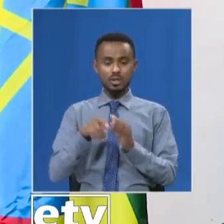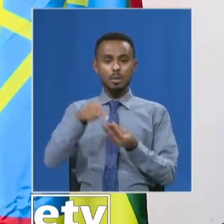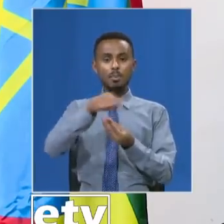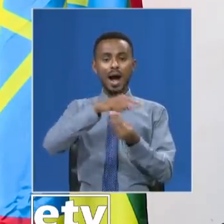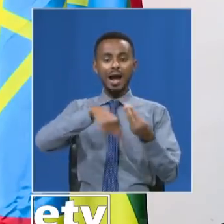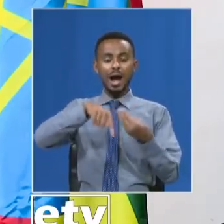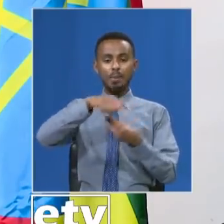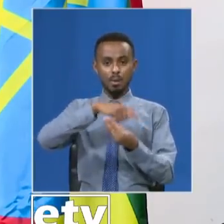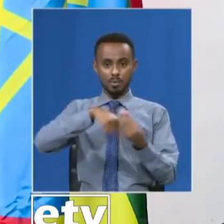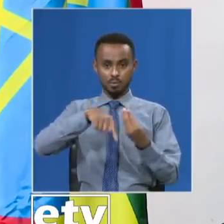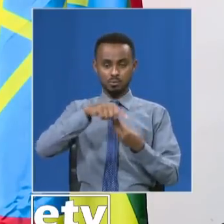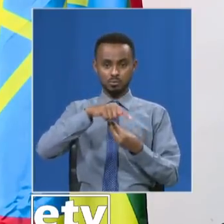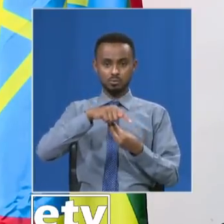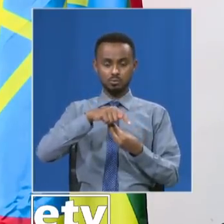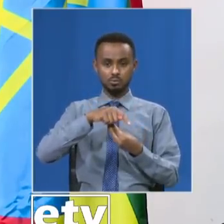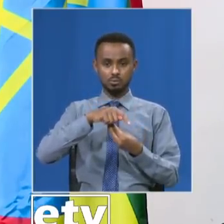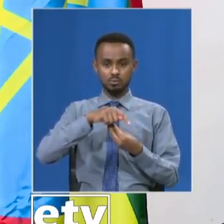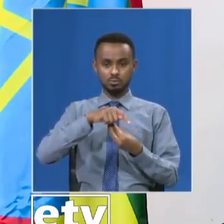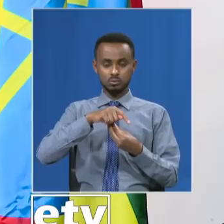በአካባቢው